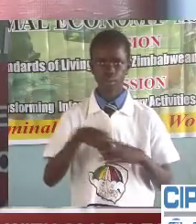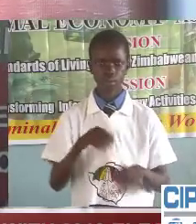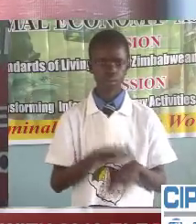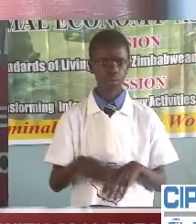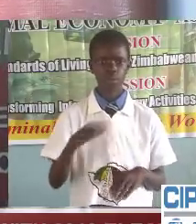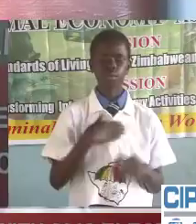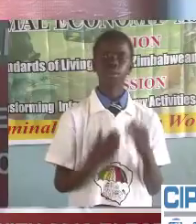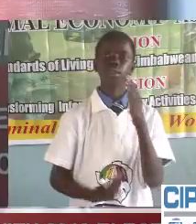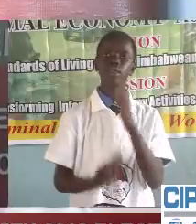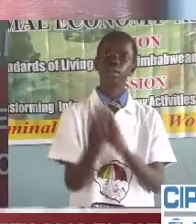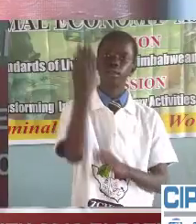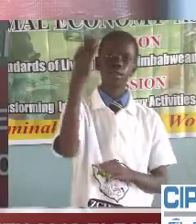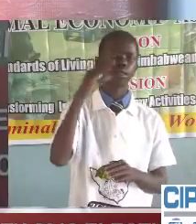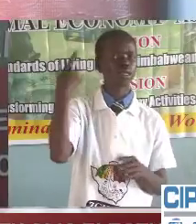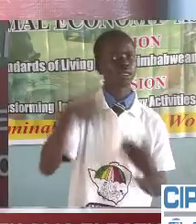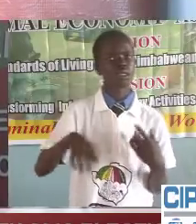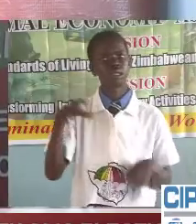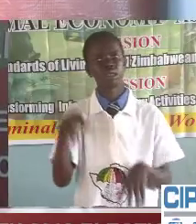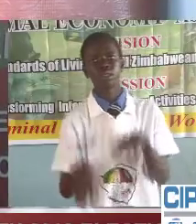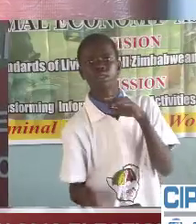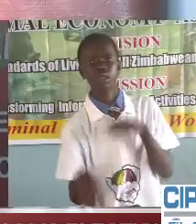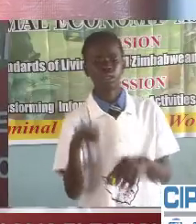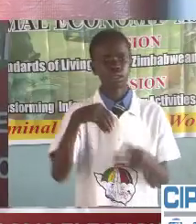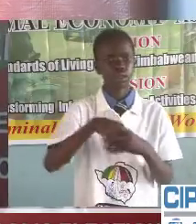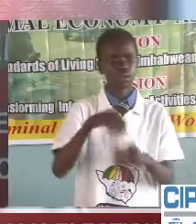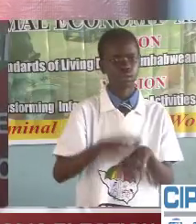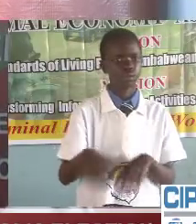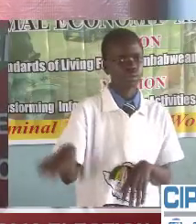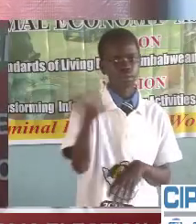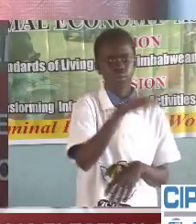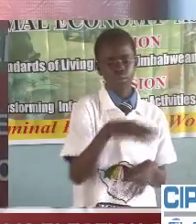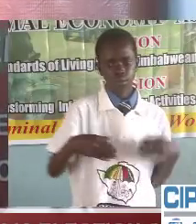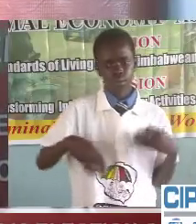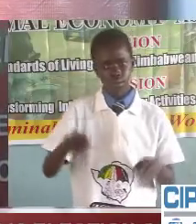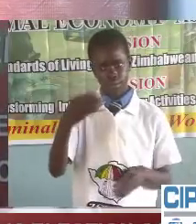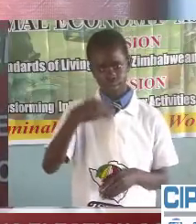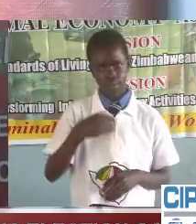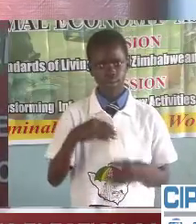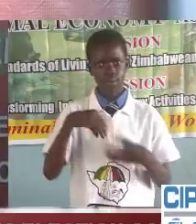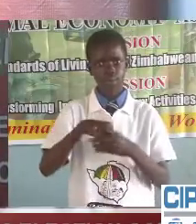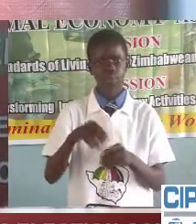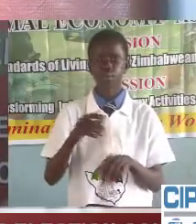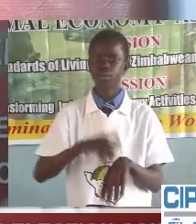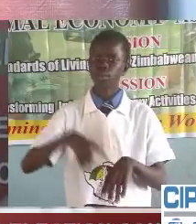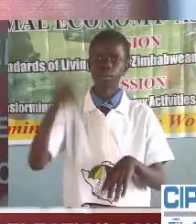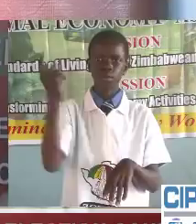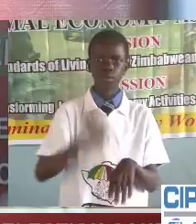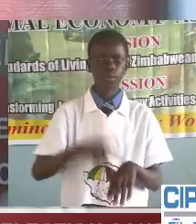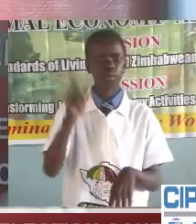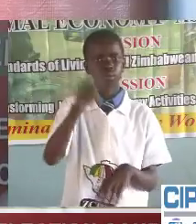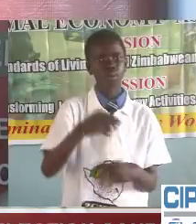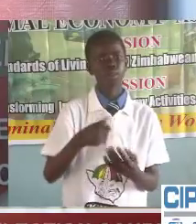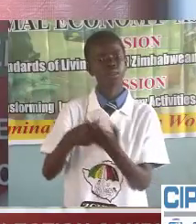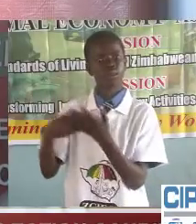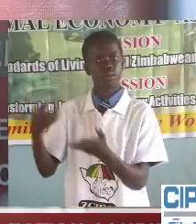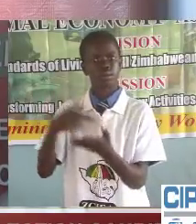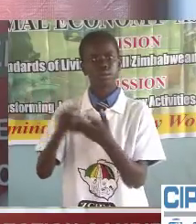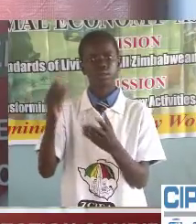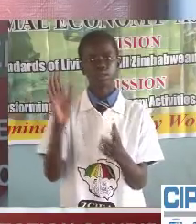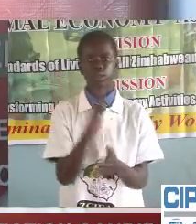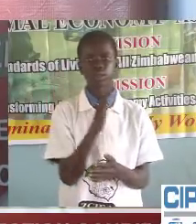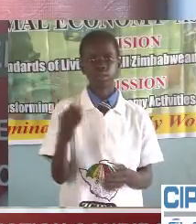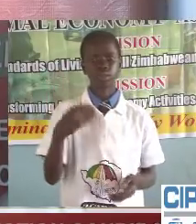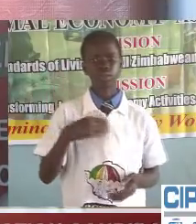ndiri nherera. Pazvikoro zvose zvandaipinda ndaitopinda ichinzi BIM, tisi taibhadharwa nesocial welfare. Mai